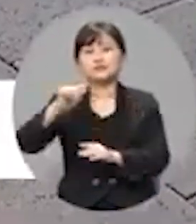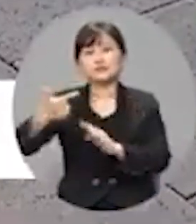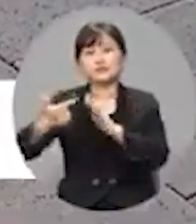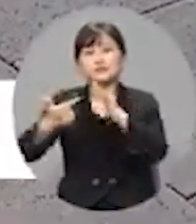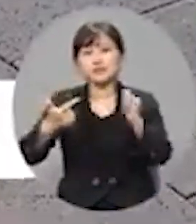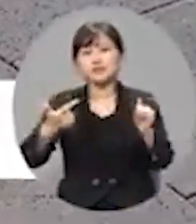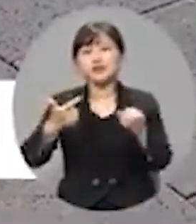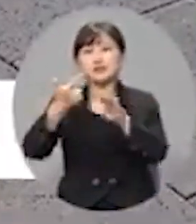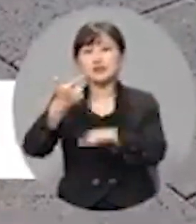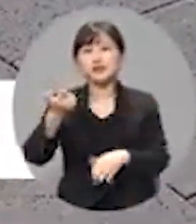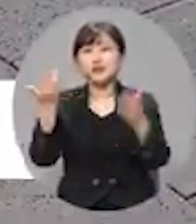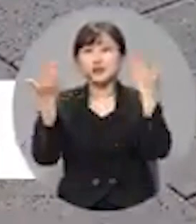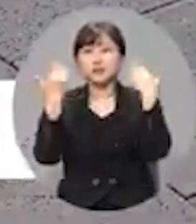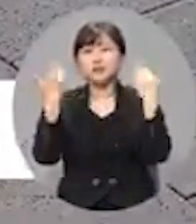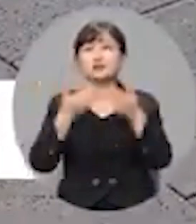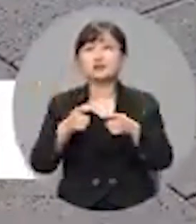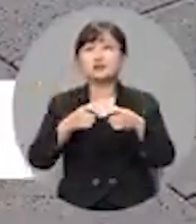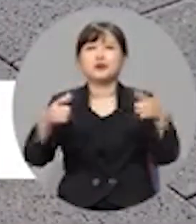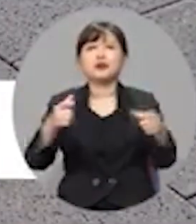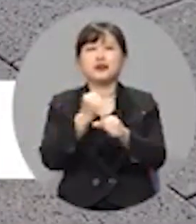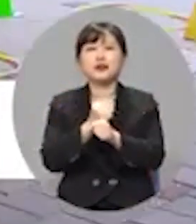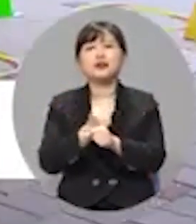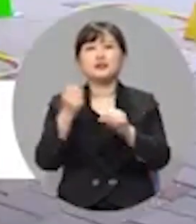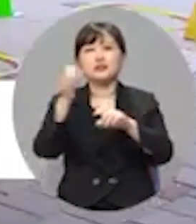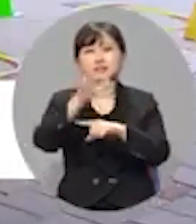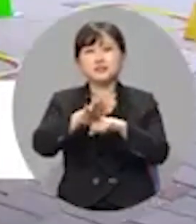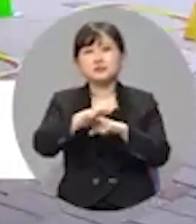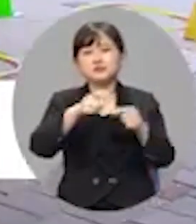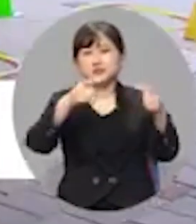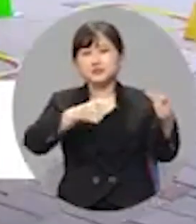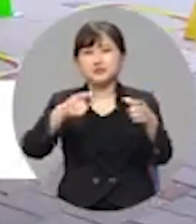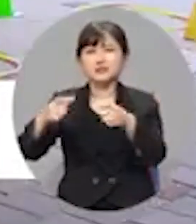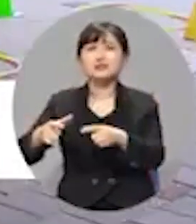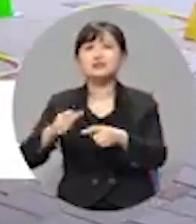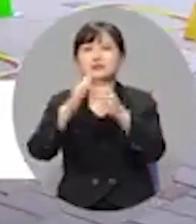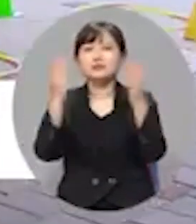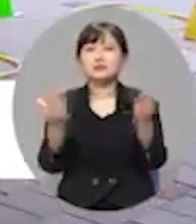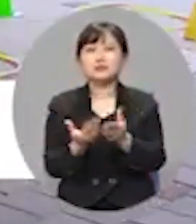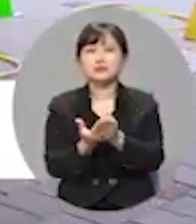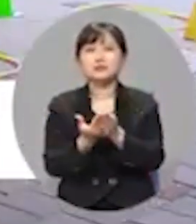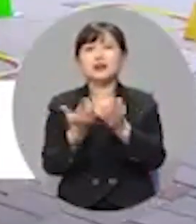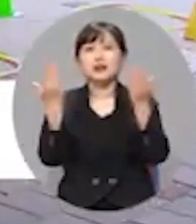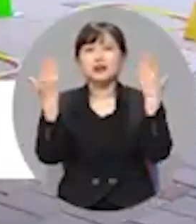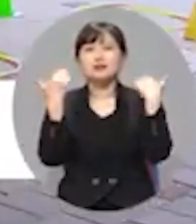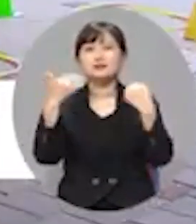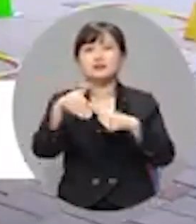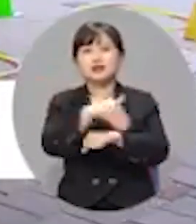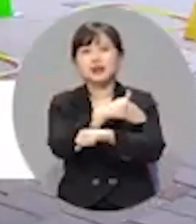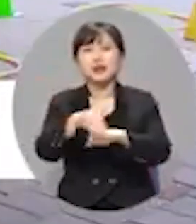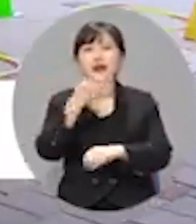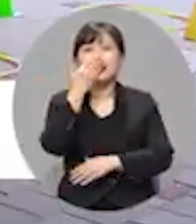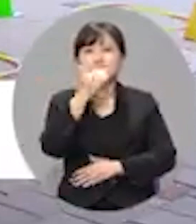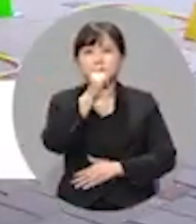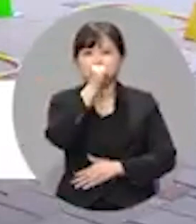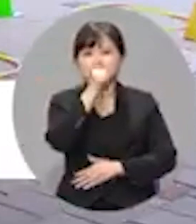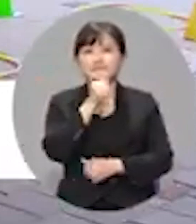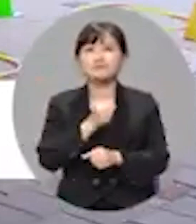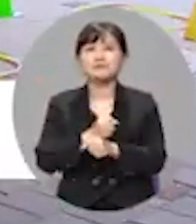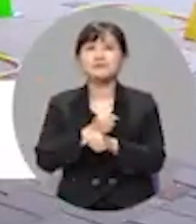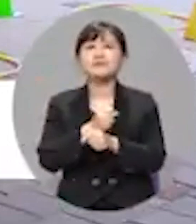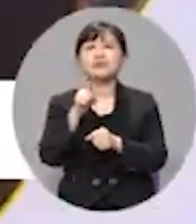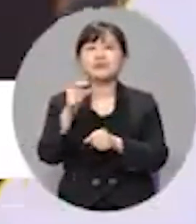학교로 확대했습니다 또한 읍면 단위 농 산 5천 모든 학교는 전교생이 매일 등교할 수 있도록 했습니다